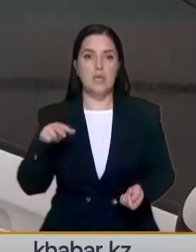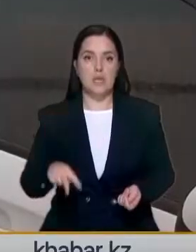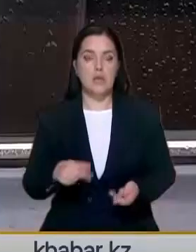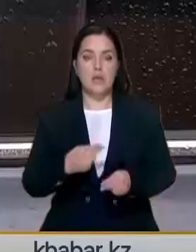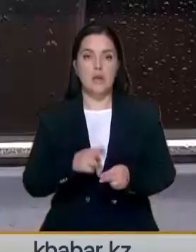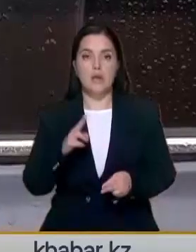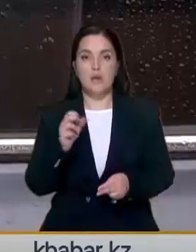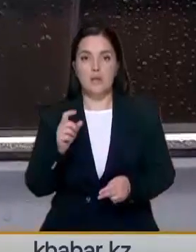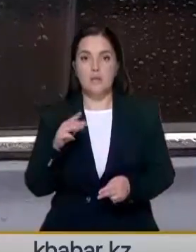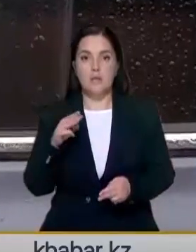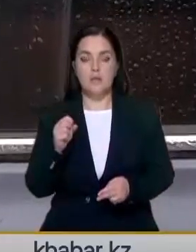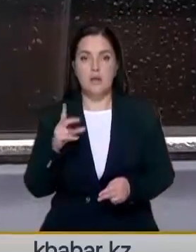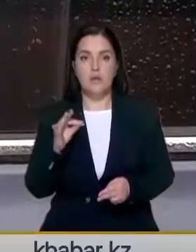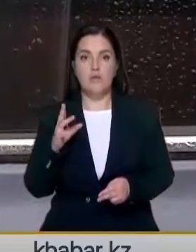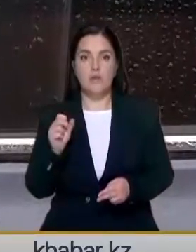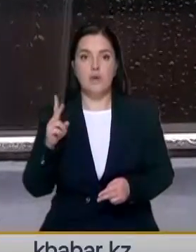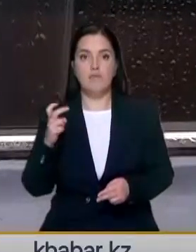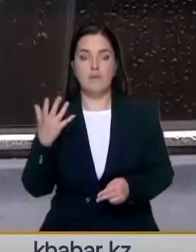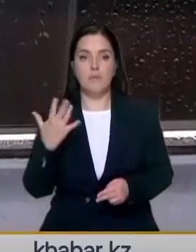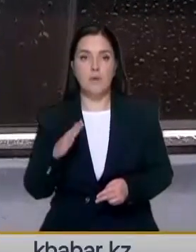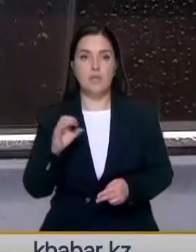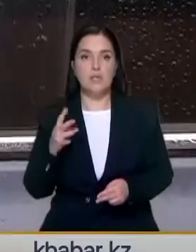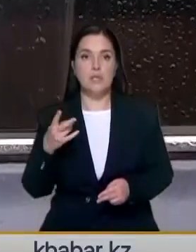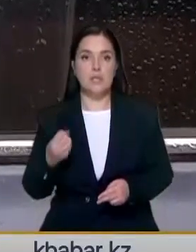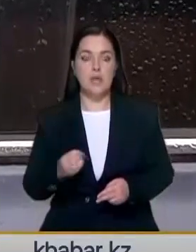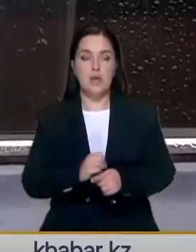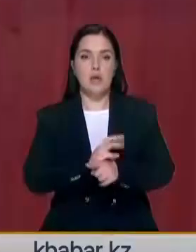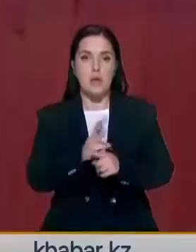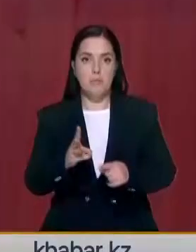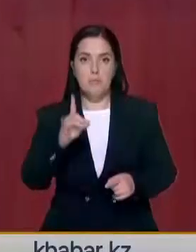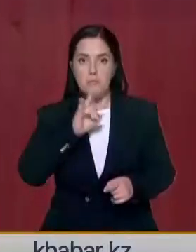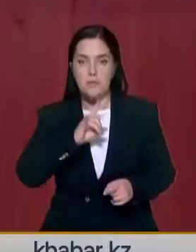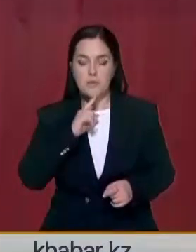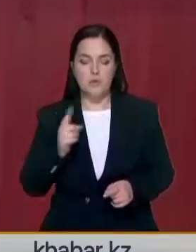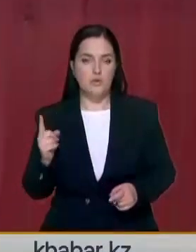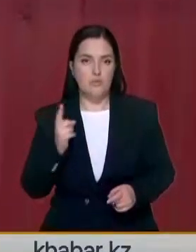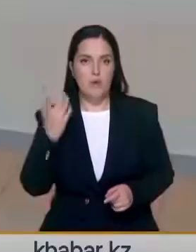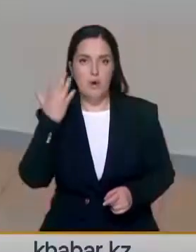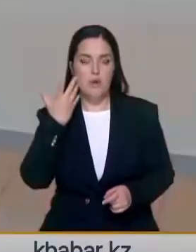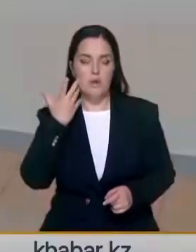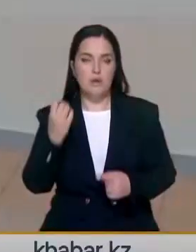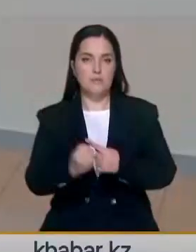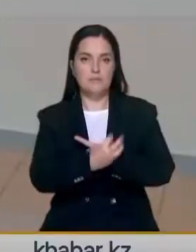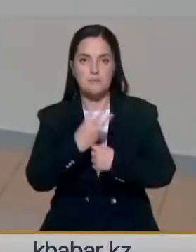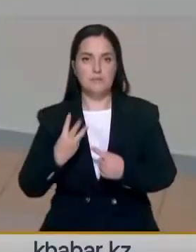колов продают по 250 тенге Ладно с газом обеспечьте бензином хотя бы Ждём когда решат